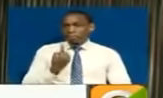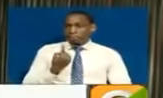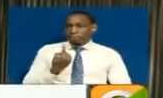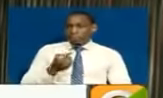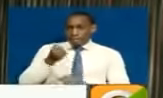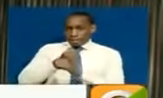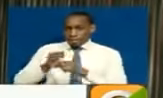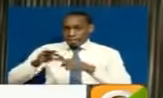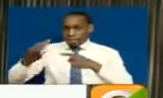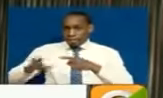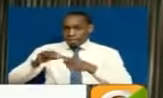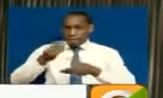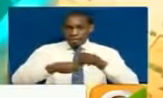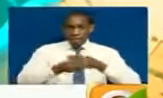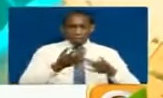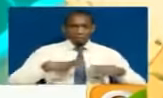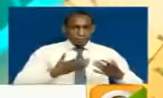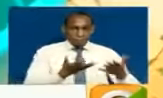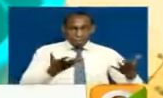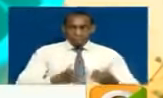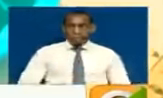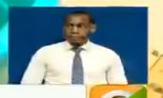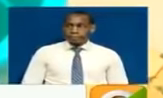na tengeneza hizo mboga na uzia watu.